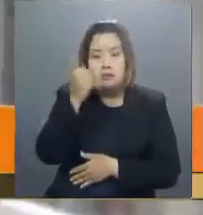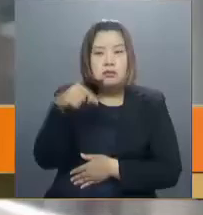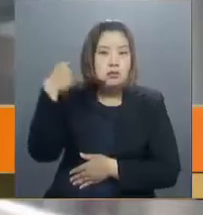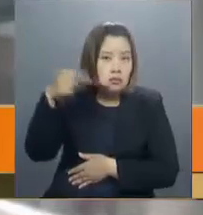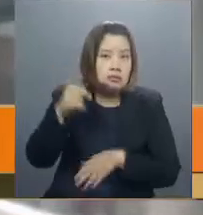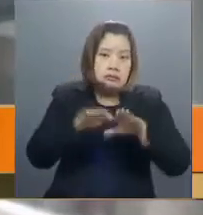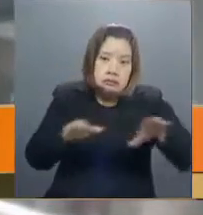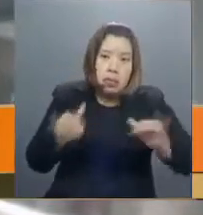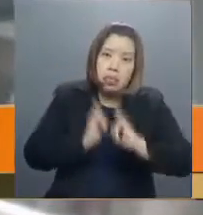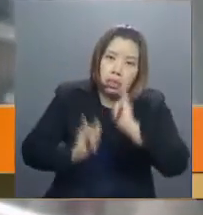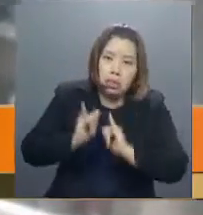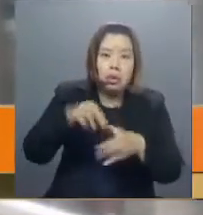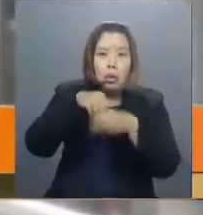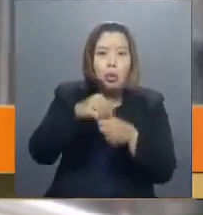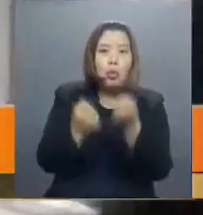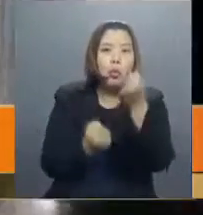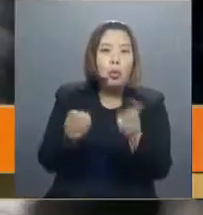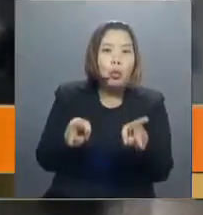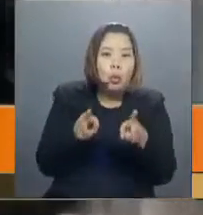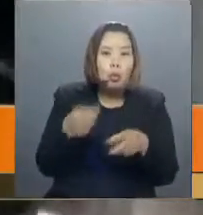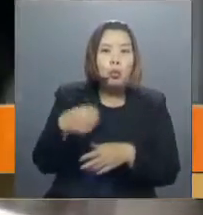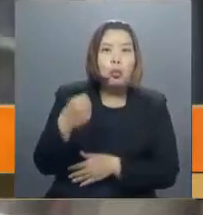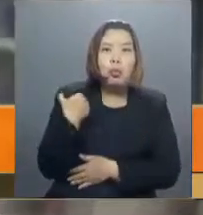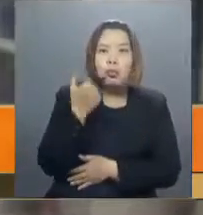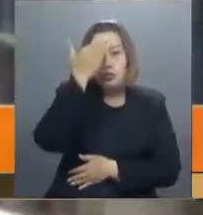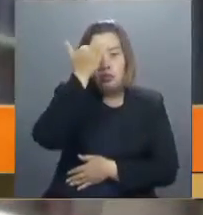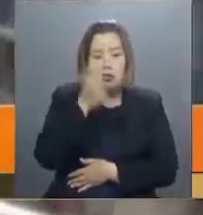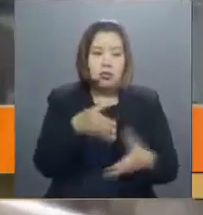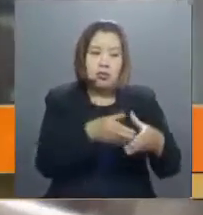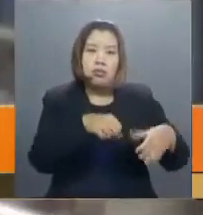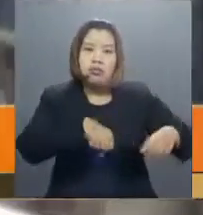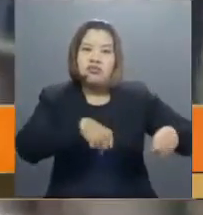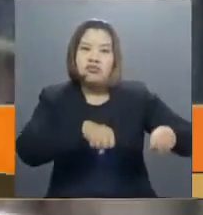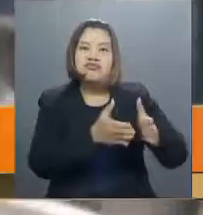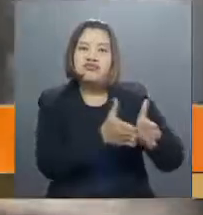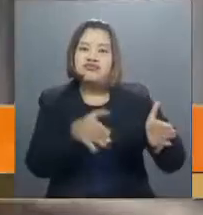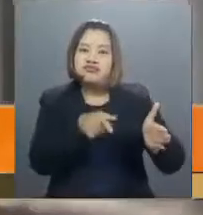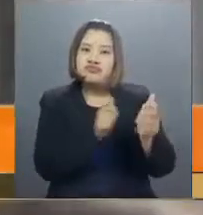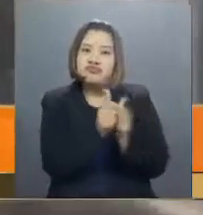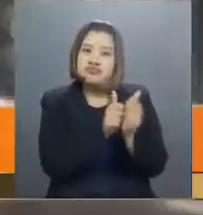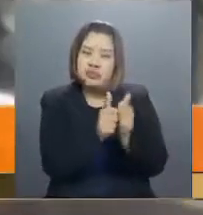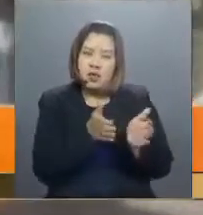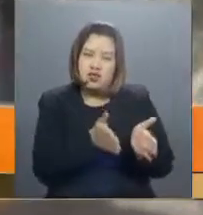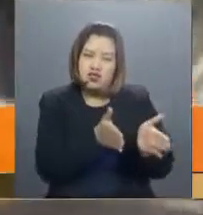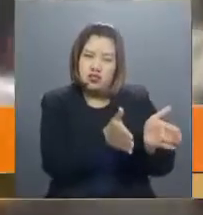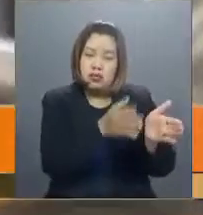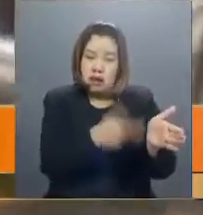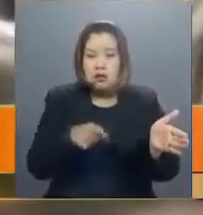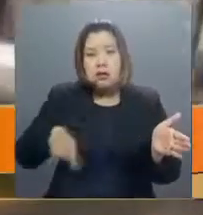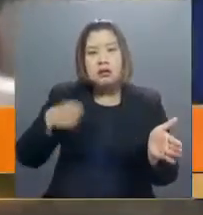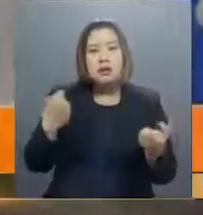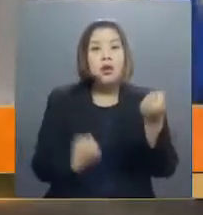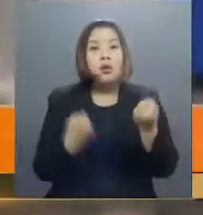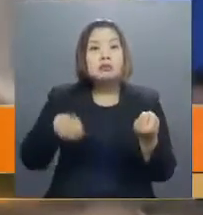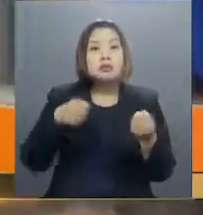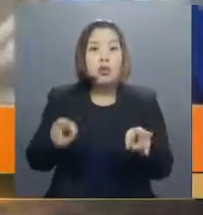ด้วยขณะที่กลุ่มเยาวชนกลุ่มนี้กำลังแข่งขันรถจักรยานยนต์บนถนนสายเอเชียและมีรถบรรทุกวิ่งมาขวางทาง